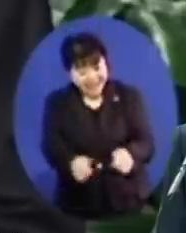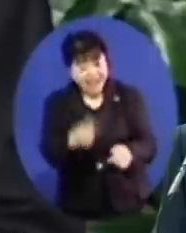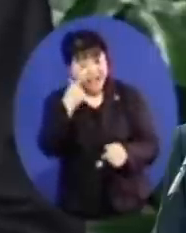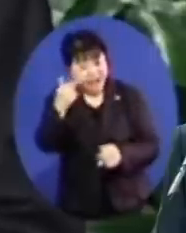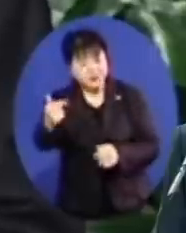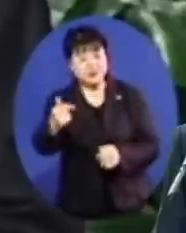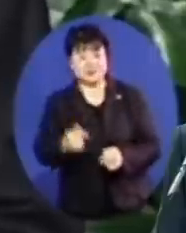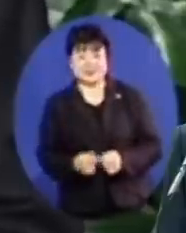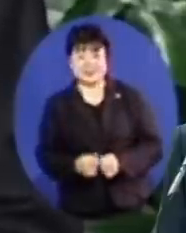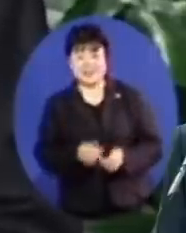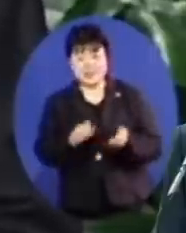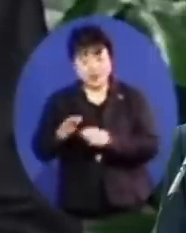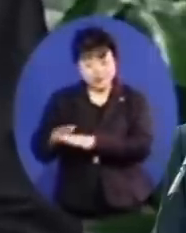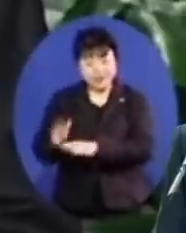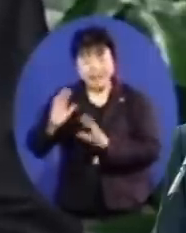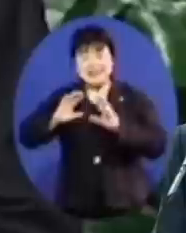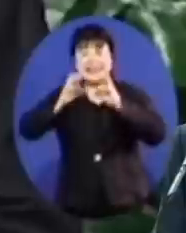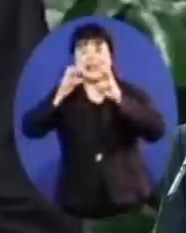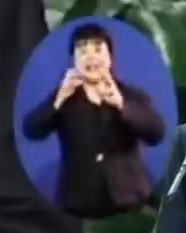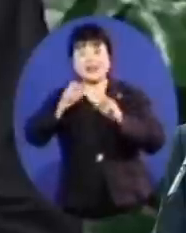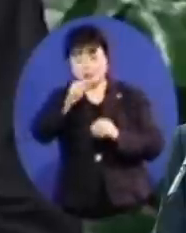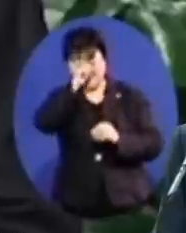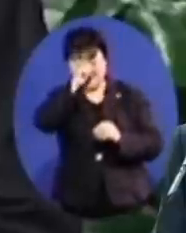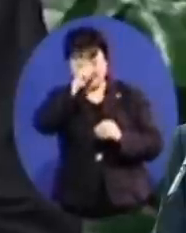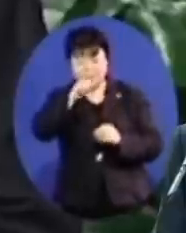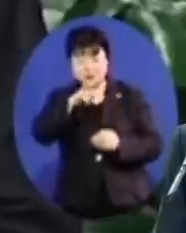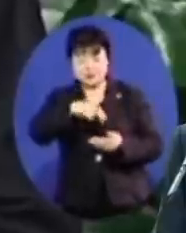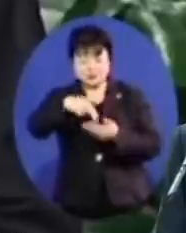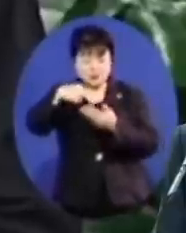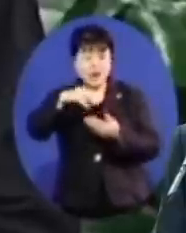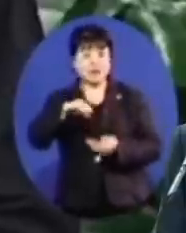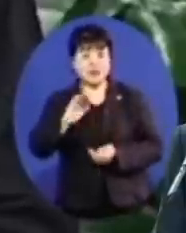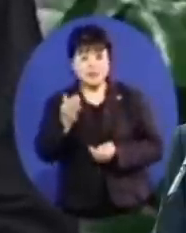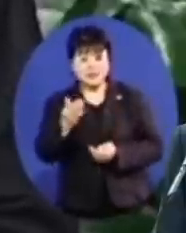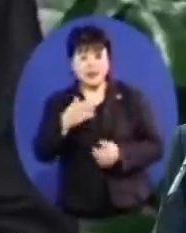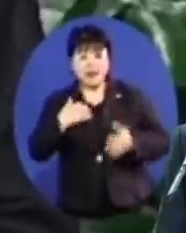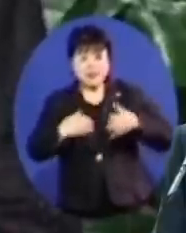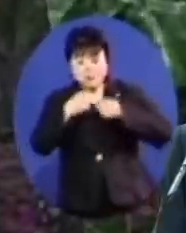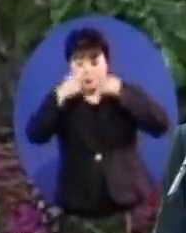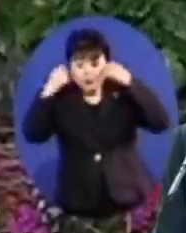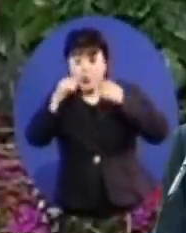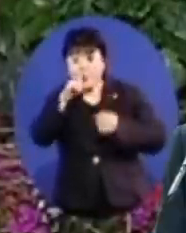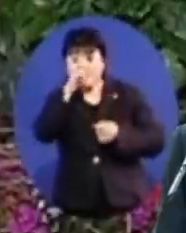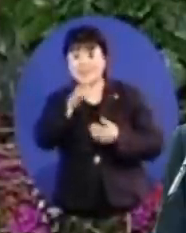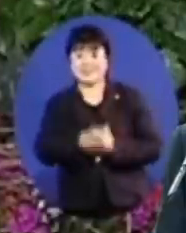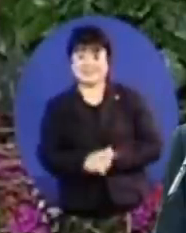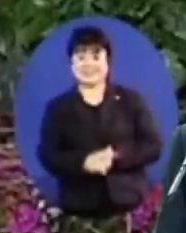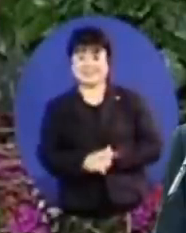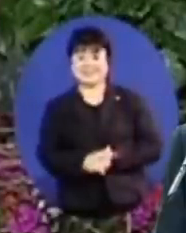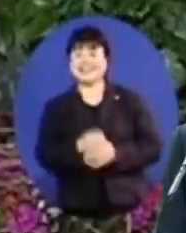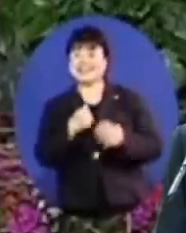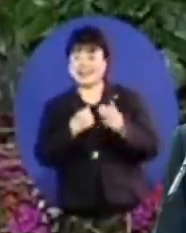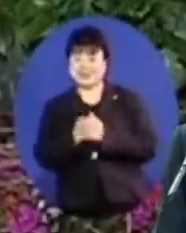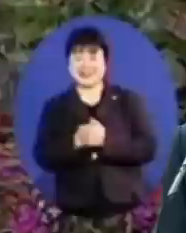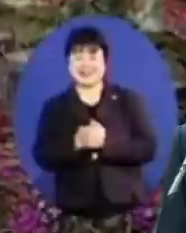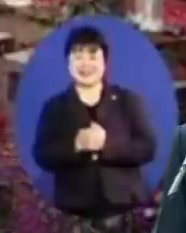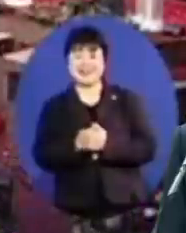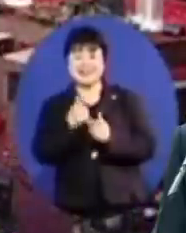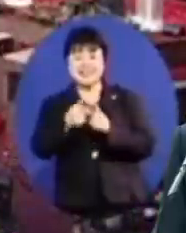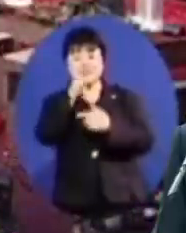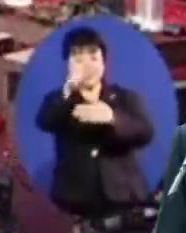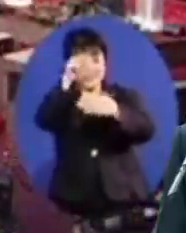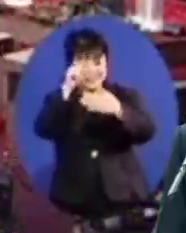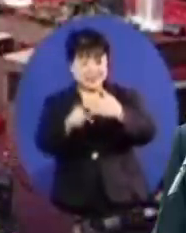아버지가 우리 위해서 예비한 천국 나원으로 들어가 살게 되니 얼마나 기쁘고 즐겁습니까? 그러므로 그리스도